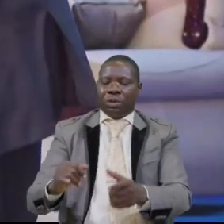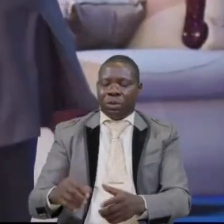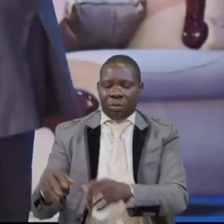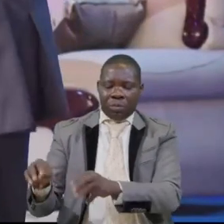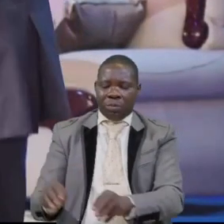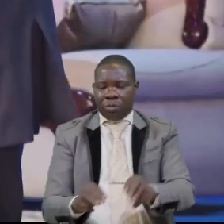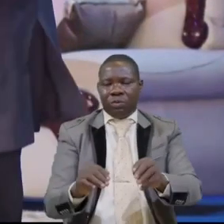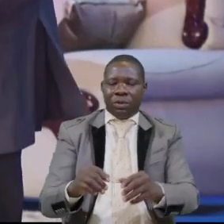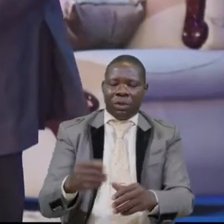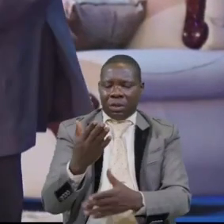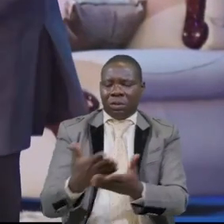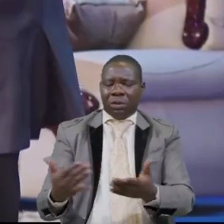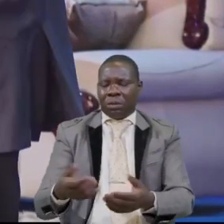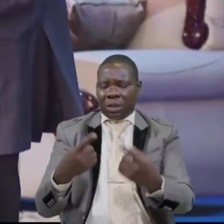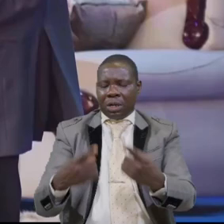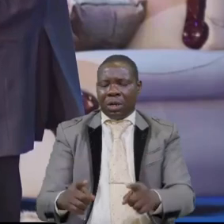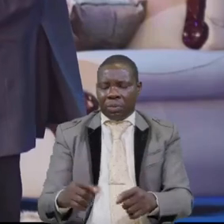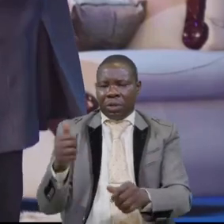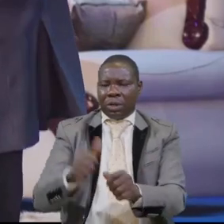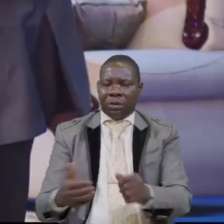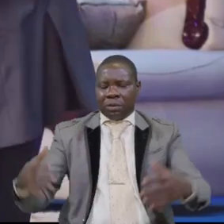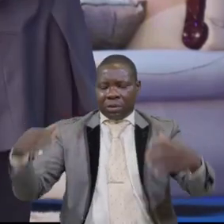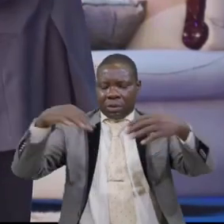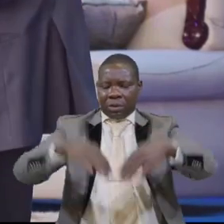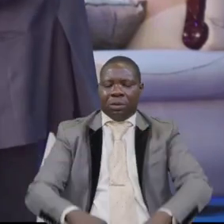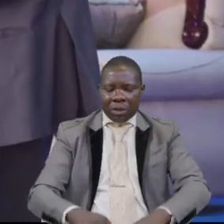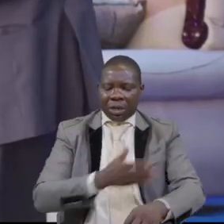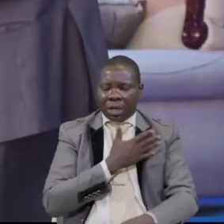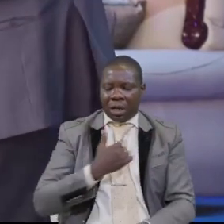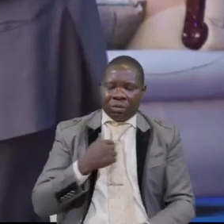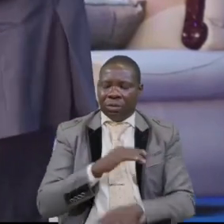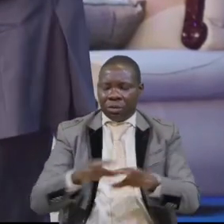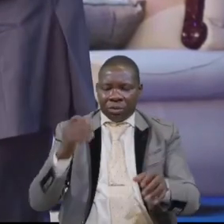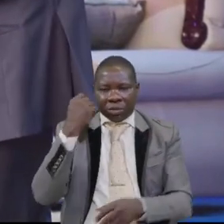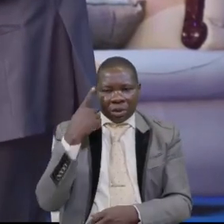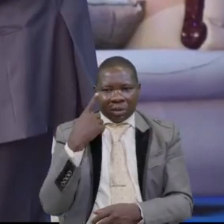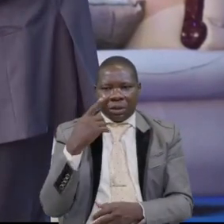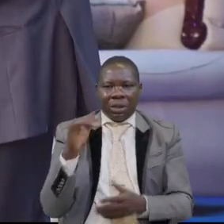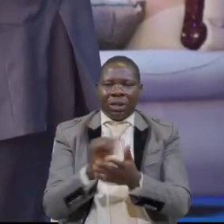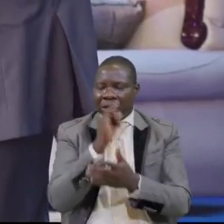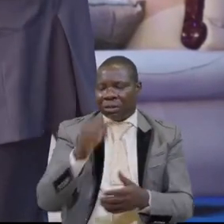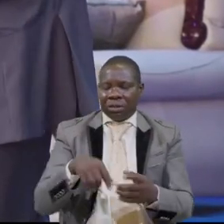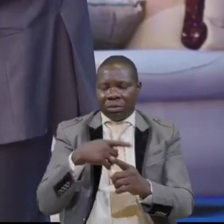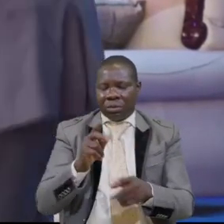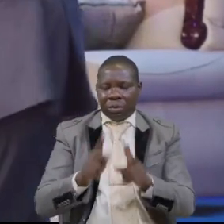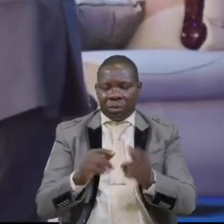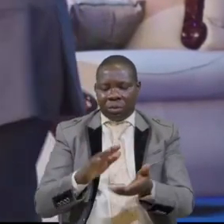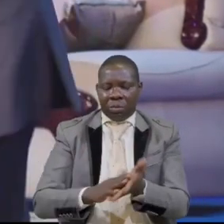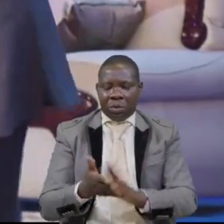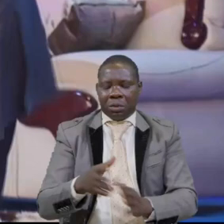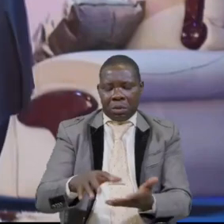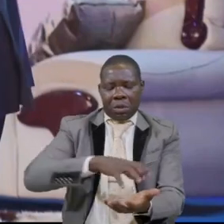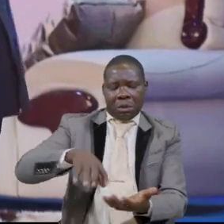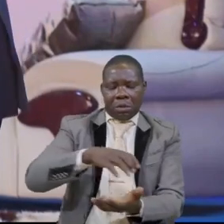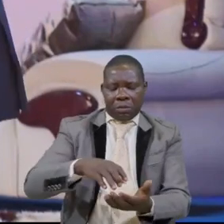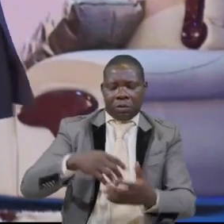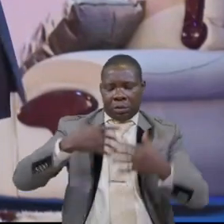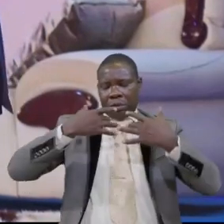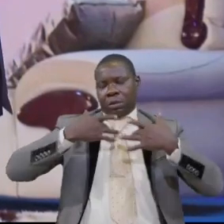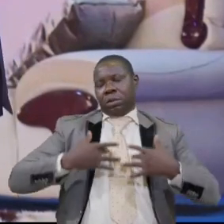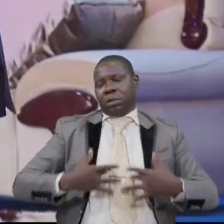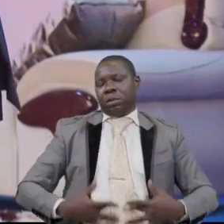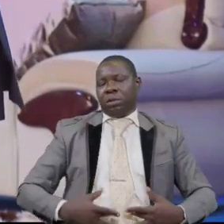Quelque chose arrive et tout s'effondre et on ne comprend rien. C'est pourquoi les gens sont confus. C'est pourquoi ils sont découragés. C'est pourquoi